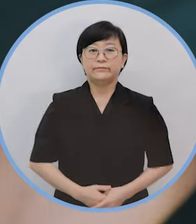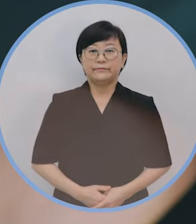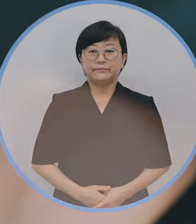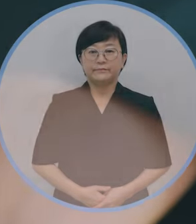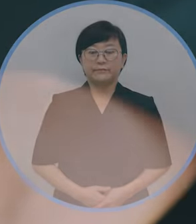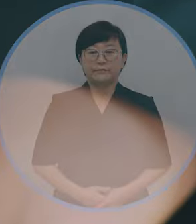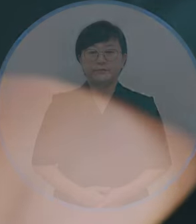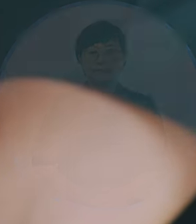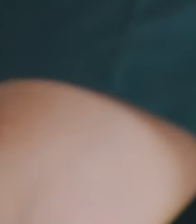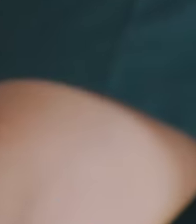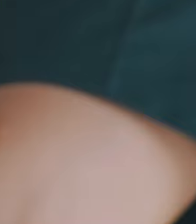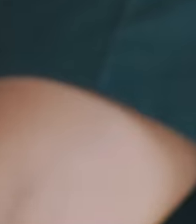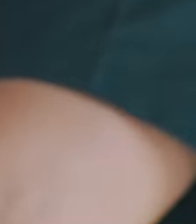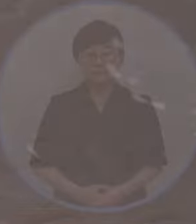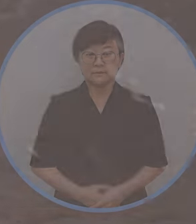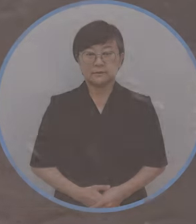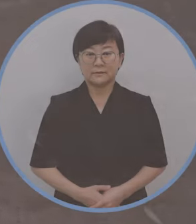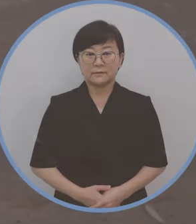사다리를 사용해주세요.